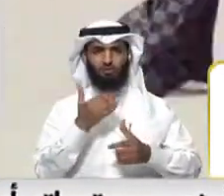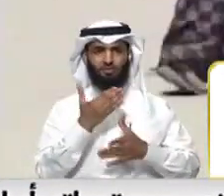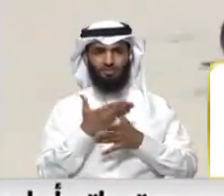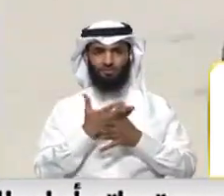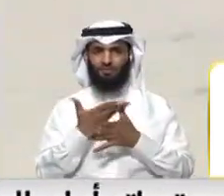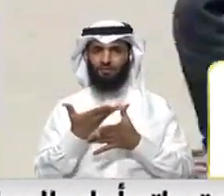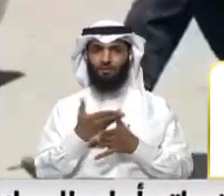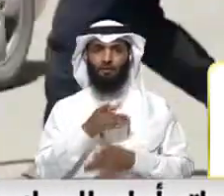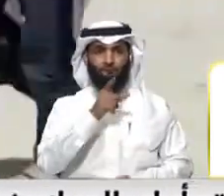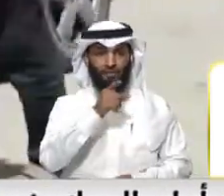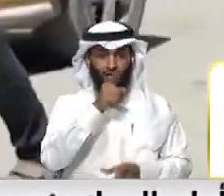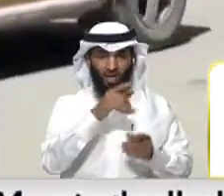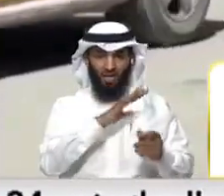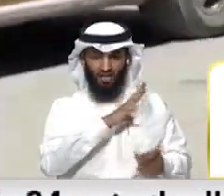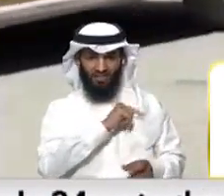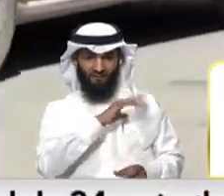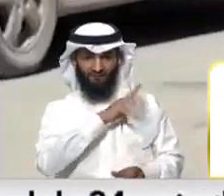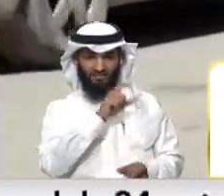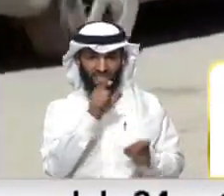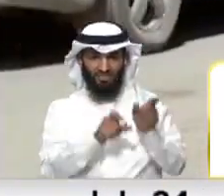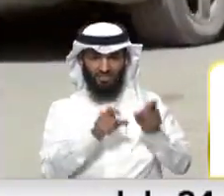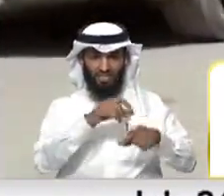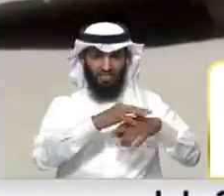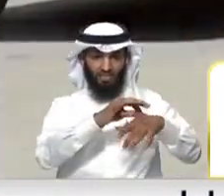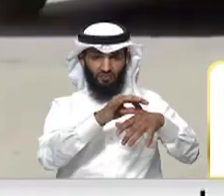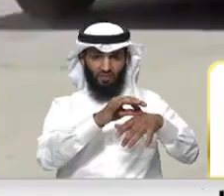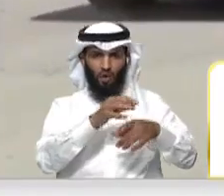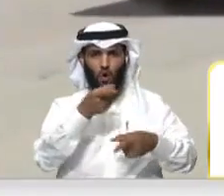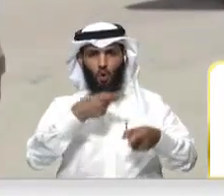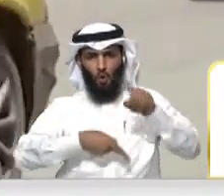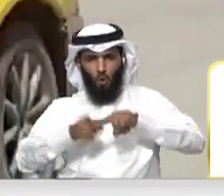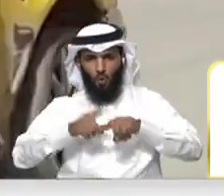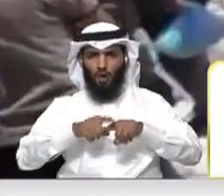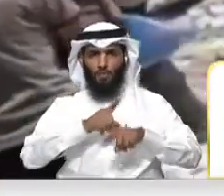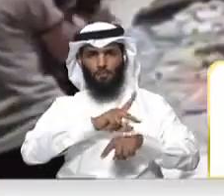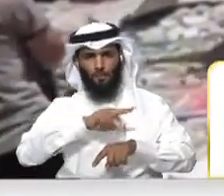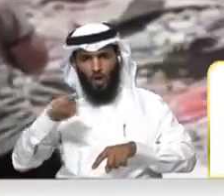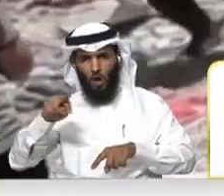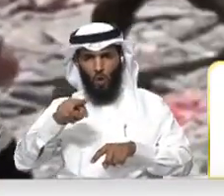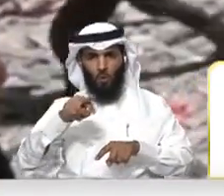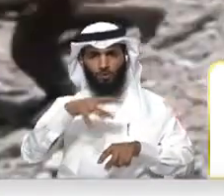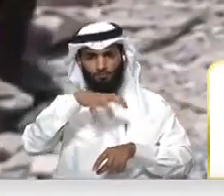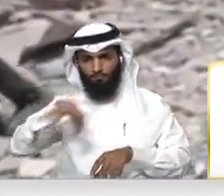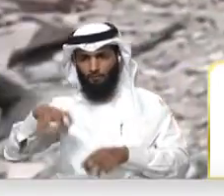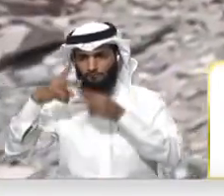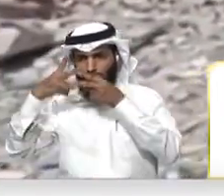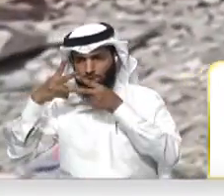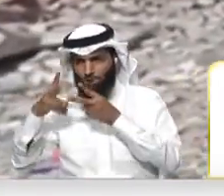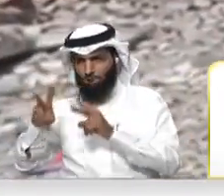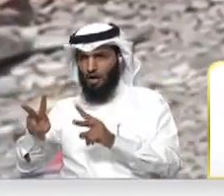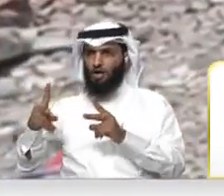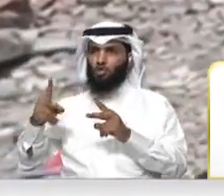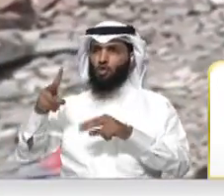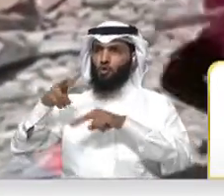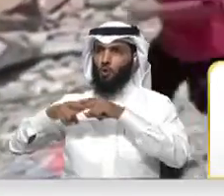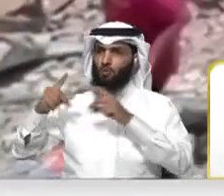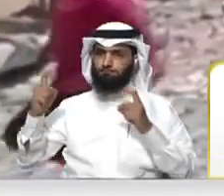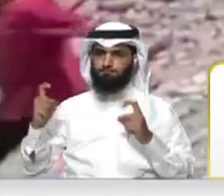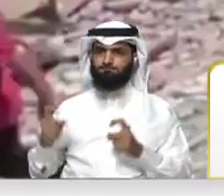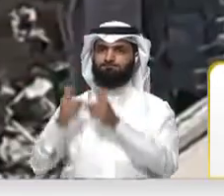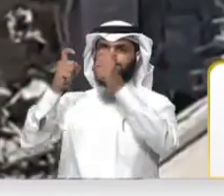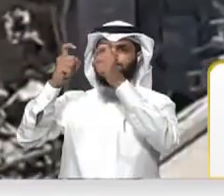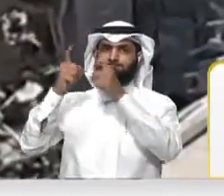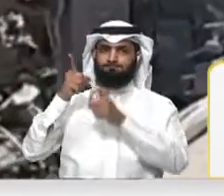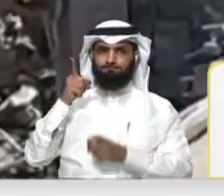بينهم المقاومون ابناء واقرباء ومجتمع ولذا فان من شان تجويعهم